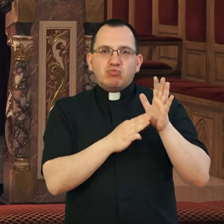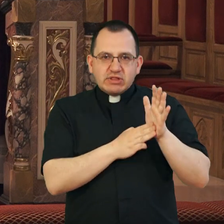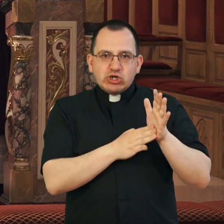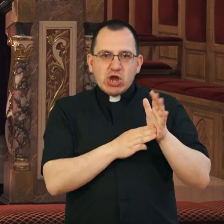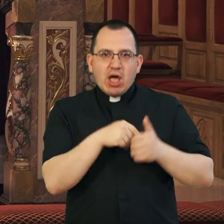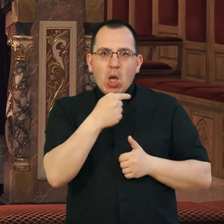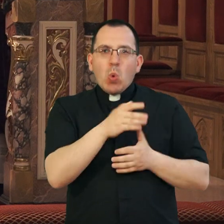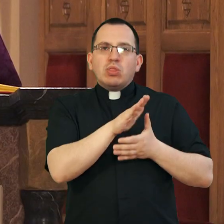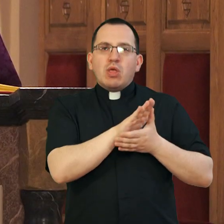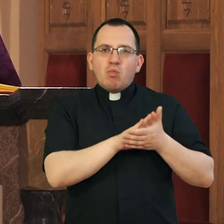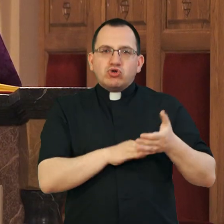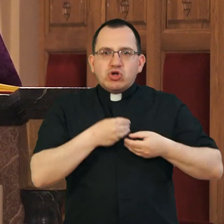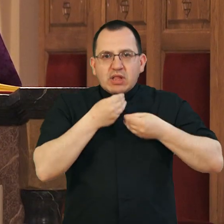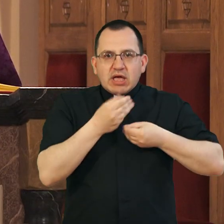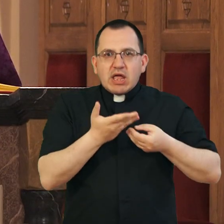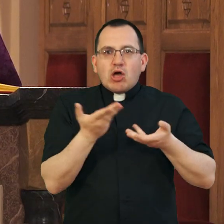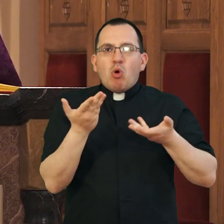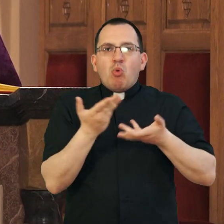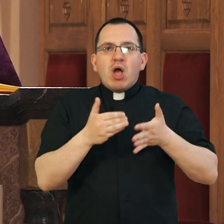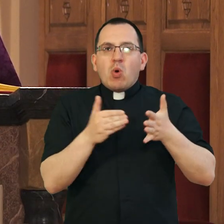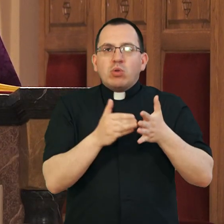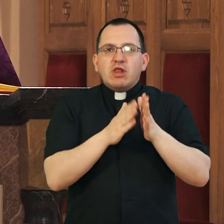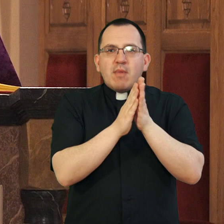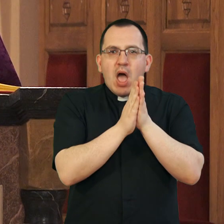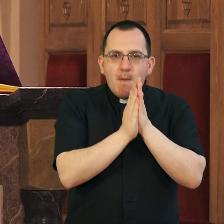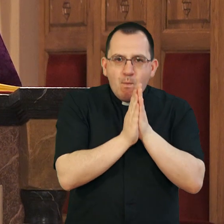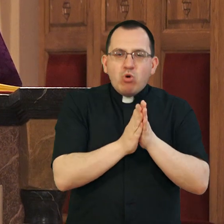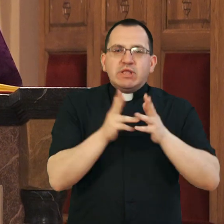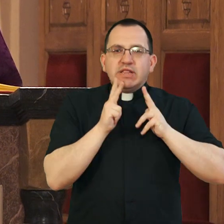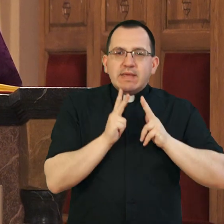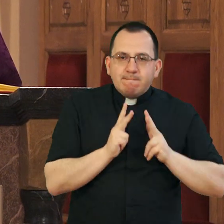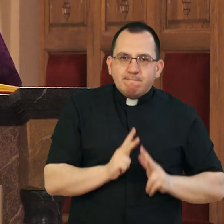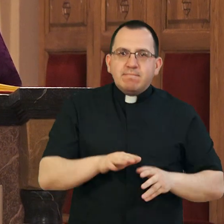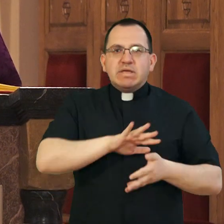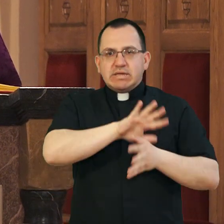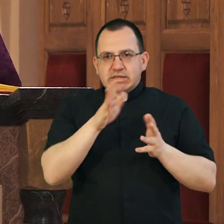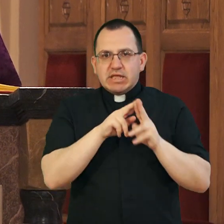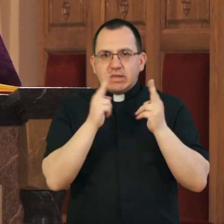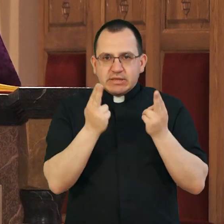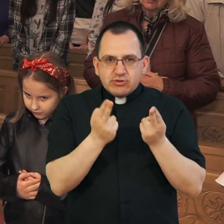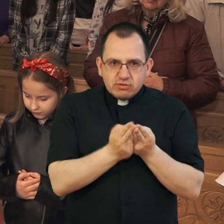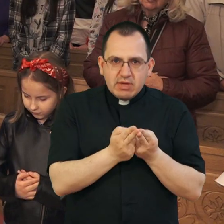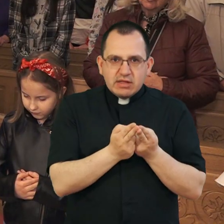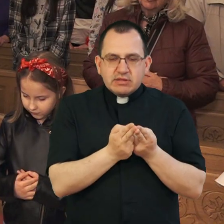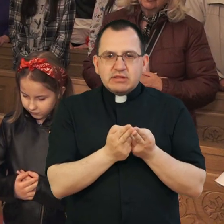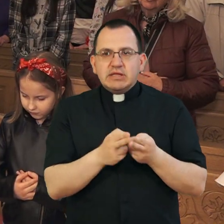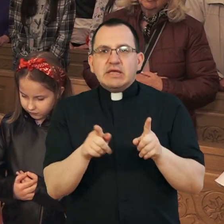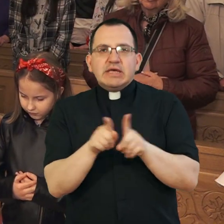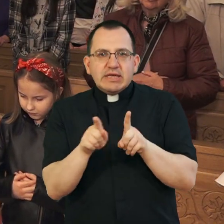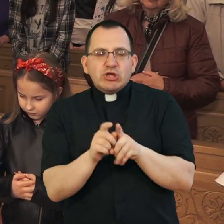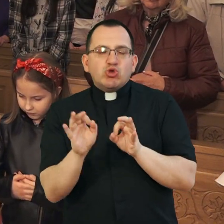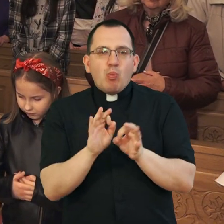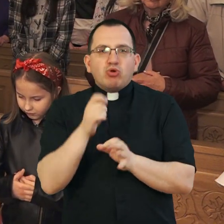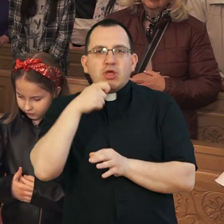rekao kako svakodnevnoj molitvi za mir u cijelom svijetu, a napose u Ukrajini, ovom svetom misom i molitvom nakon